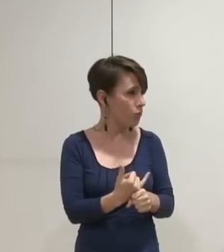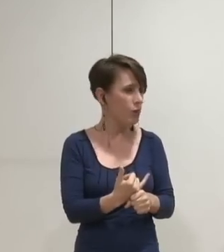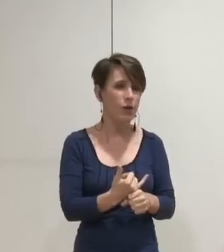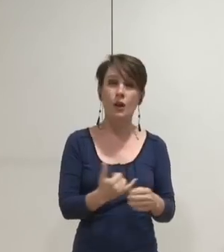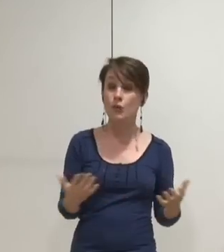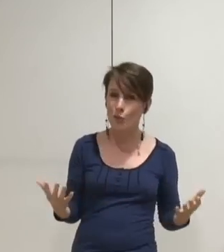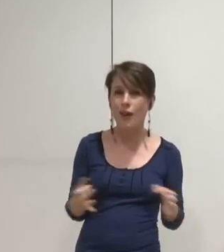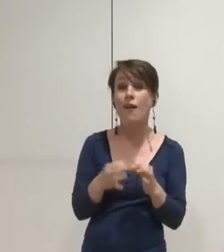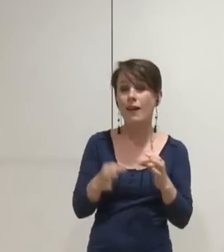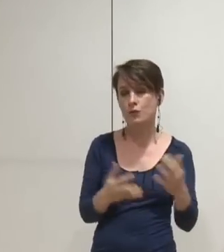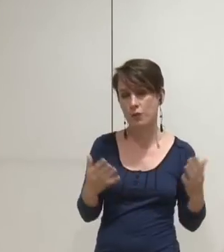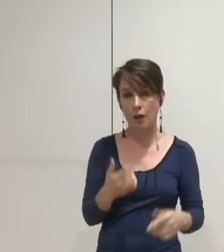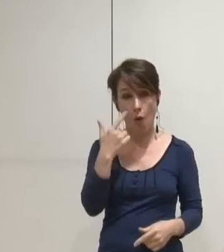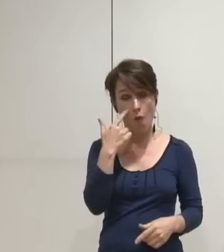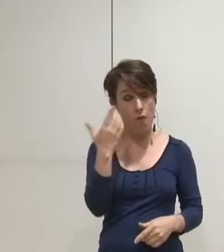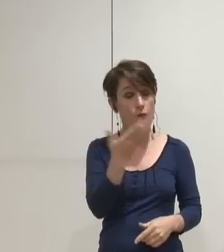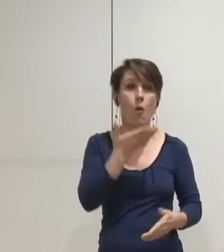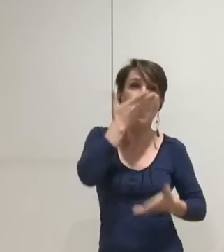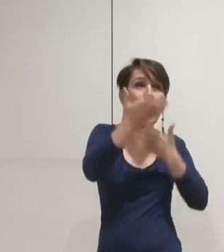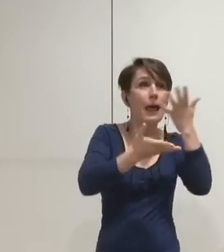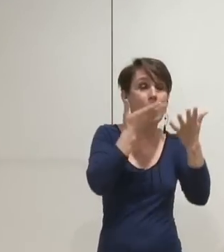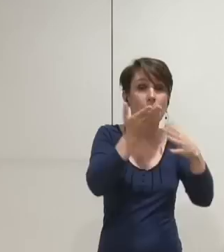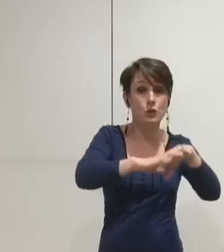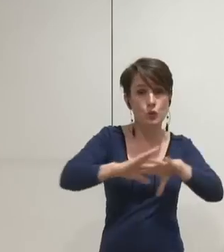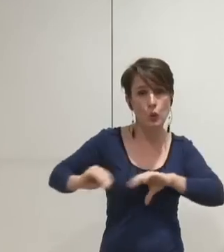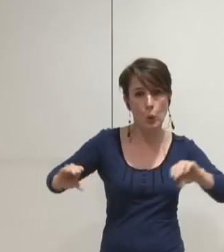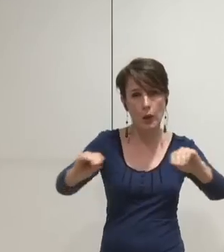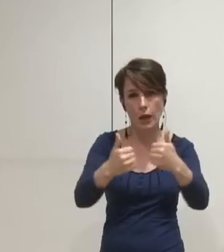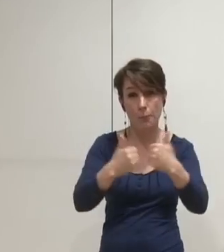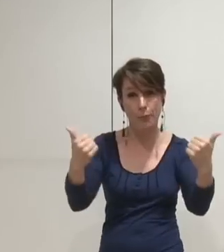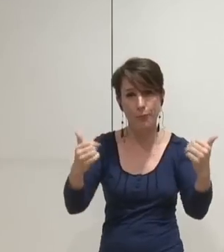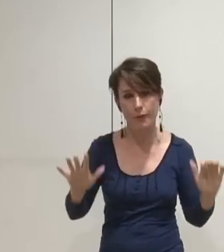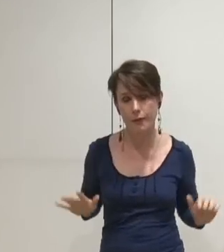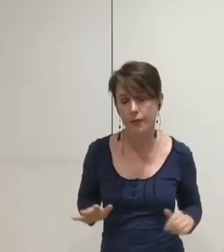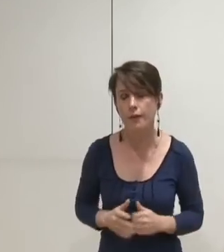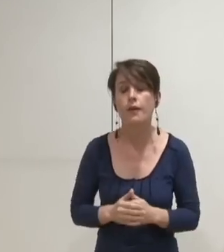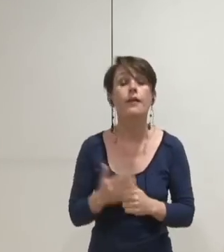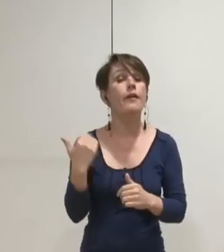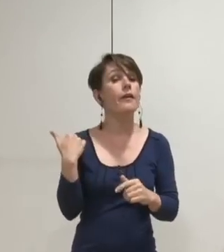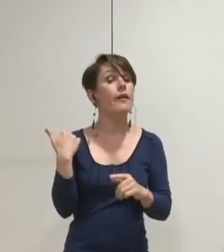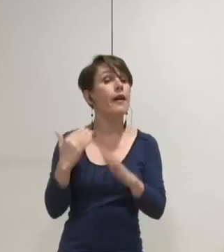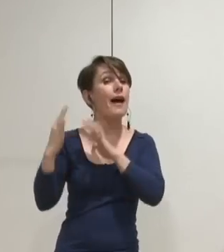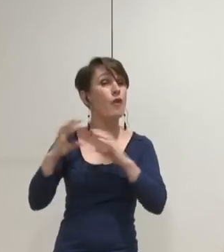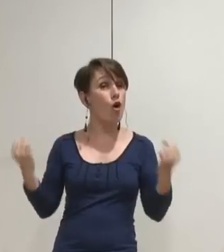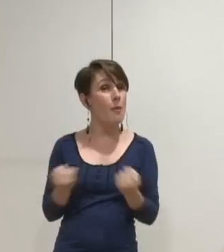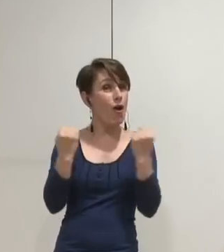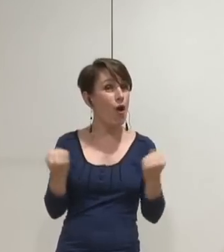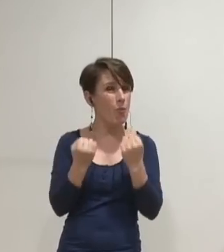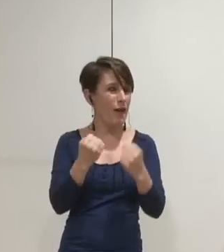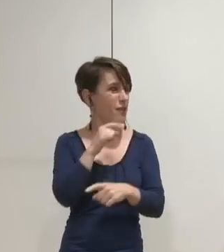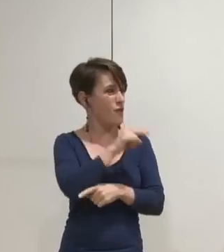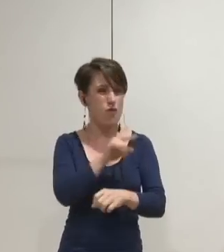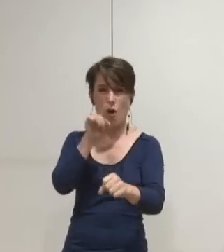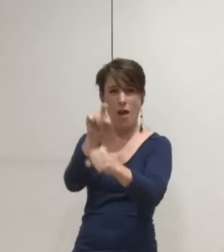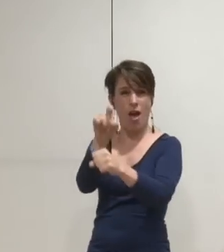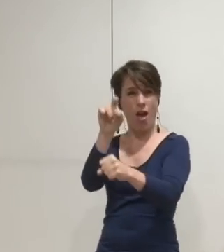discours et vos acte en matière de communication pendant la campagne Monsieur le Maire vous vous dénoncez la municipalité